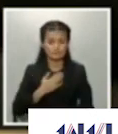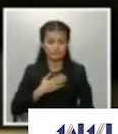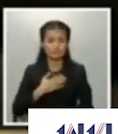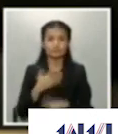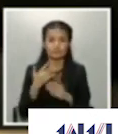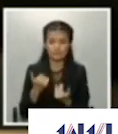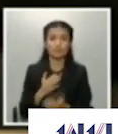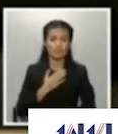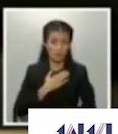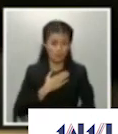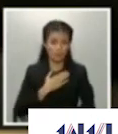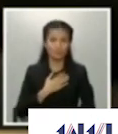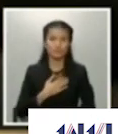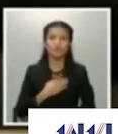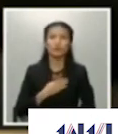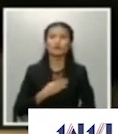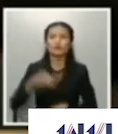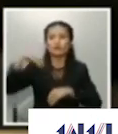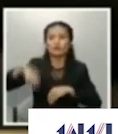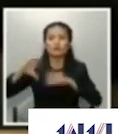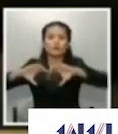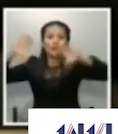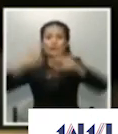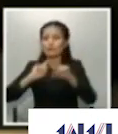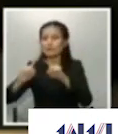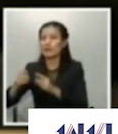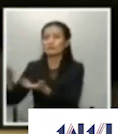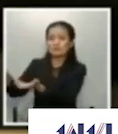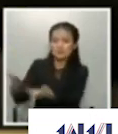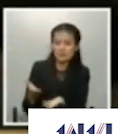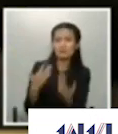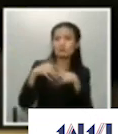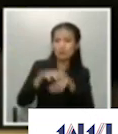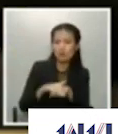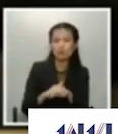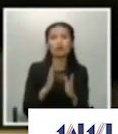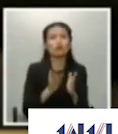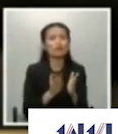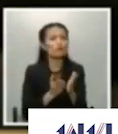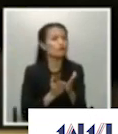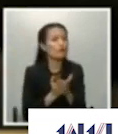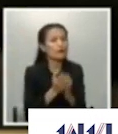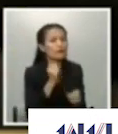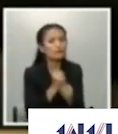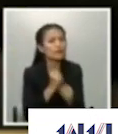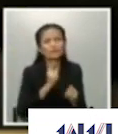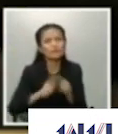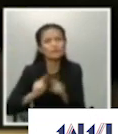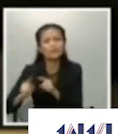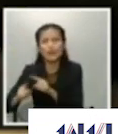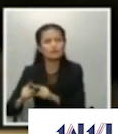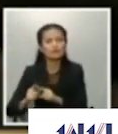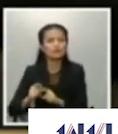ชิญส่วนราชการเกี่ยวข้องไม่ว่าผู้ผลิตแปรรูปการตลาดทุกส่วนมาห